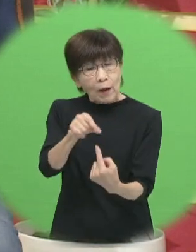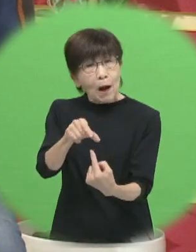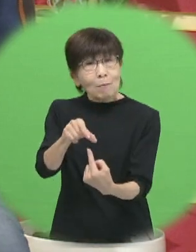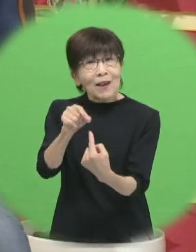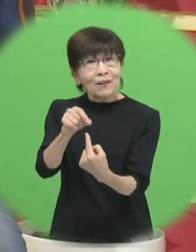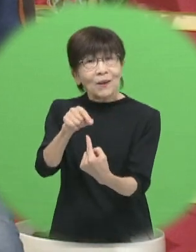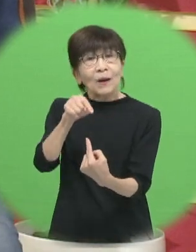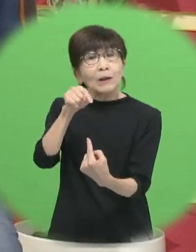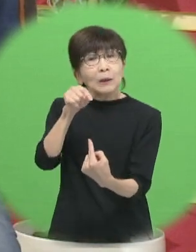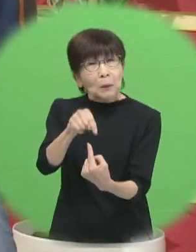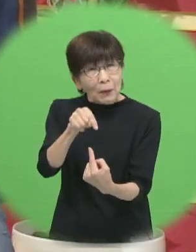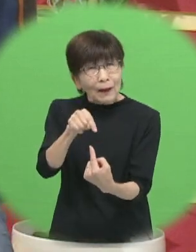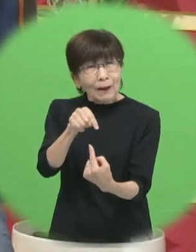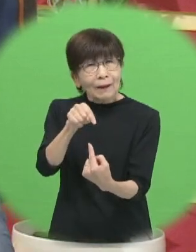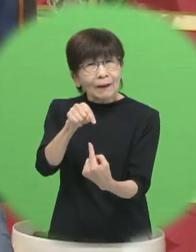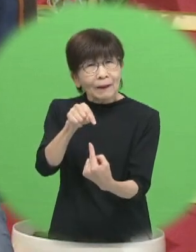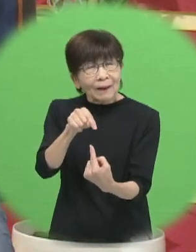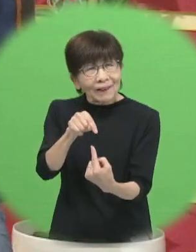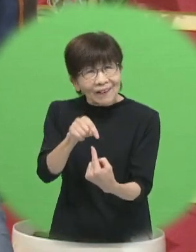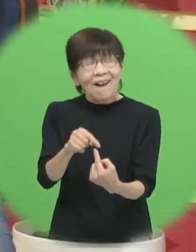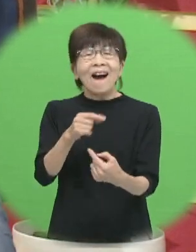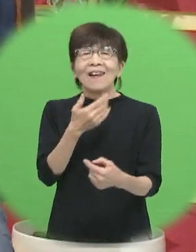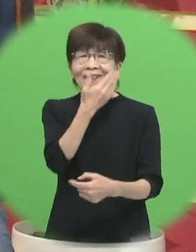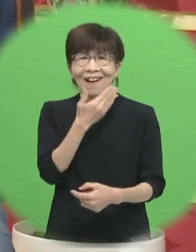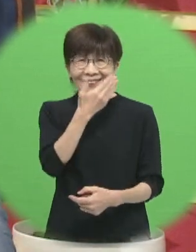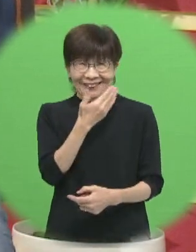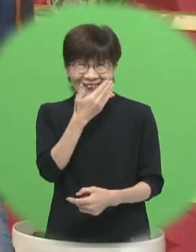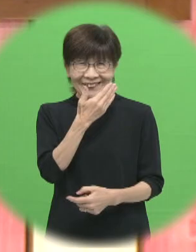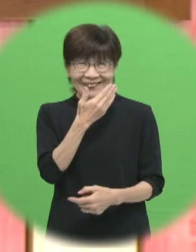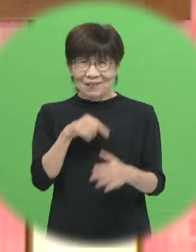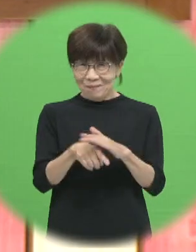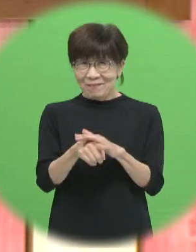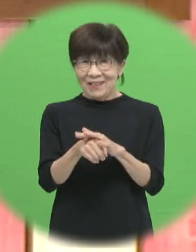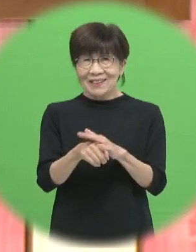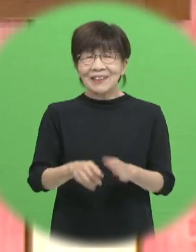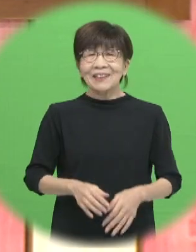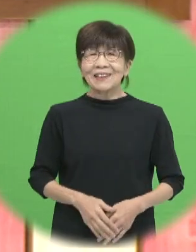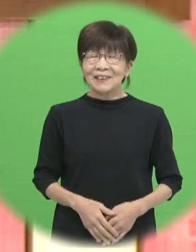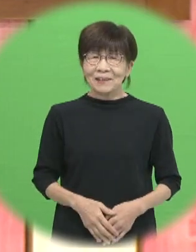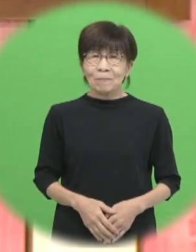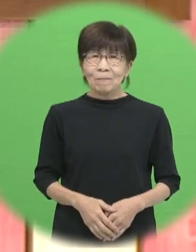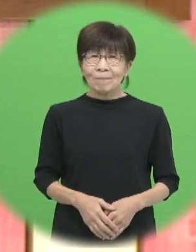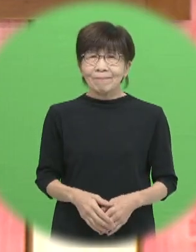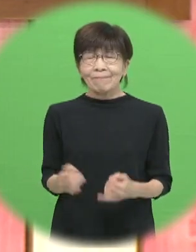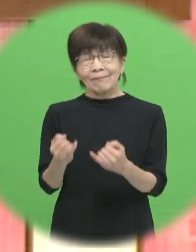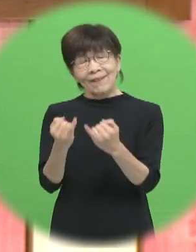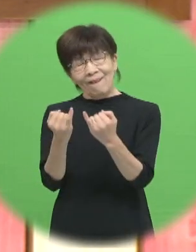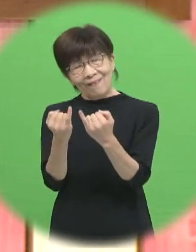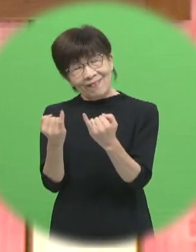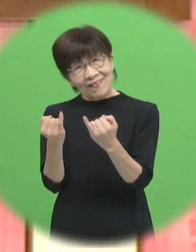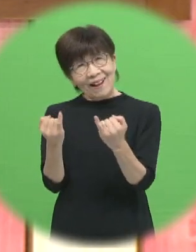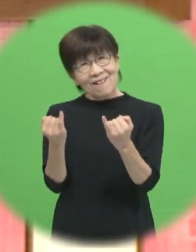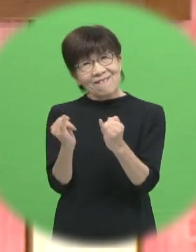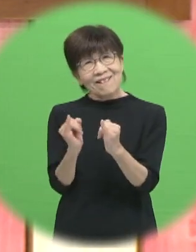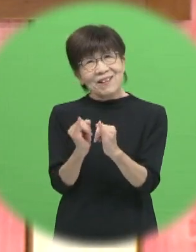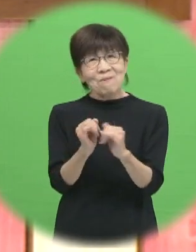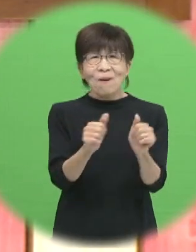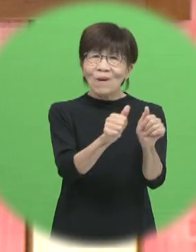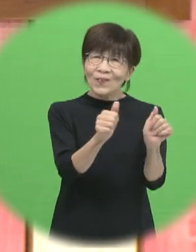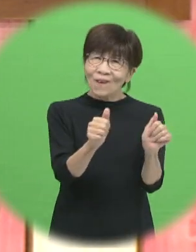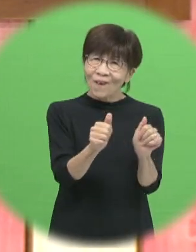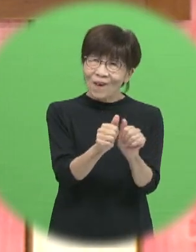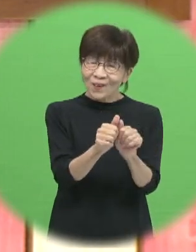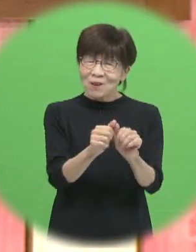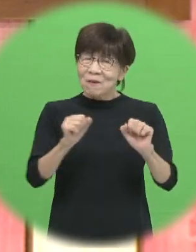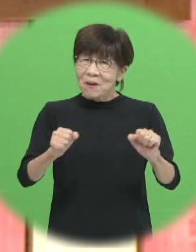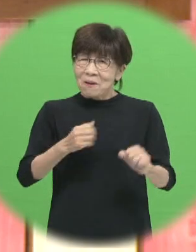はい、そのことがやっぱり大事だっていうことなんですよね、うん、女の子にもそれから男の子にも生きやすい、あの